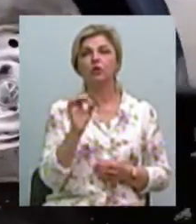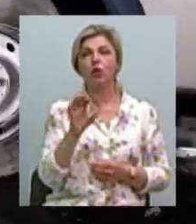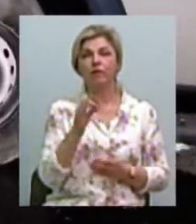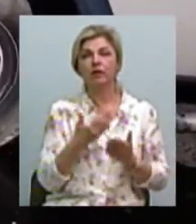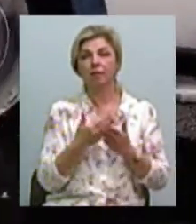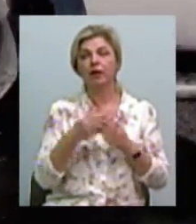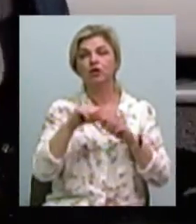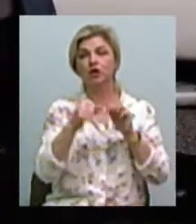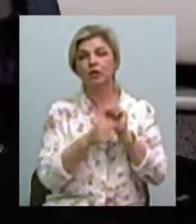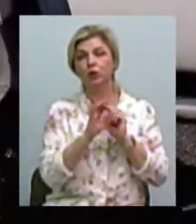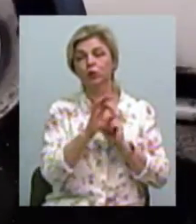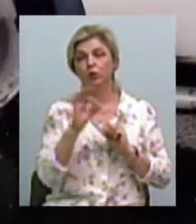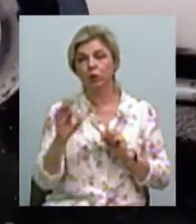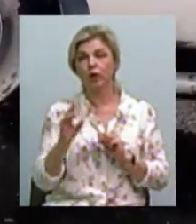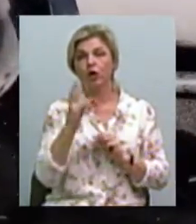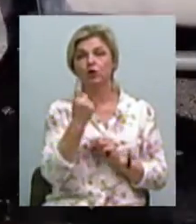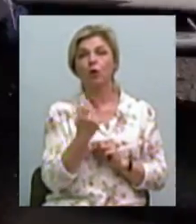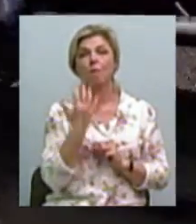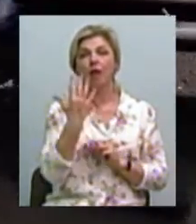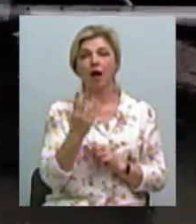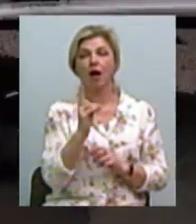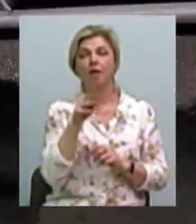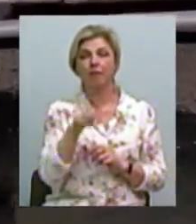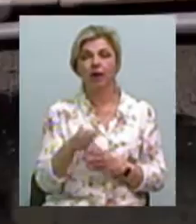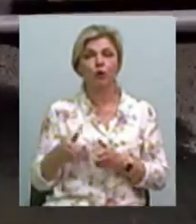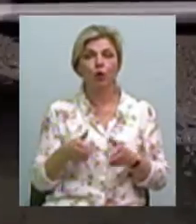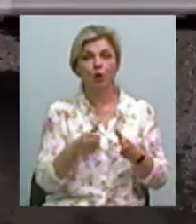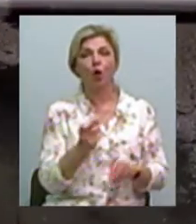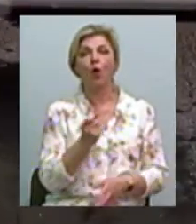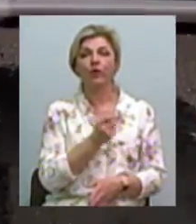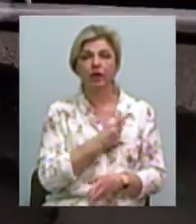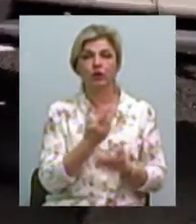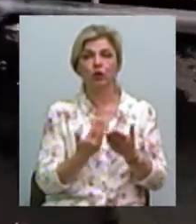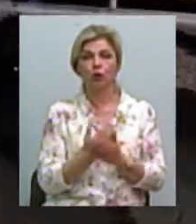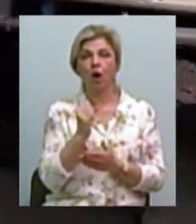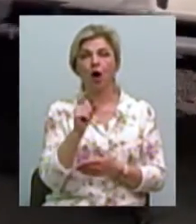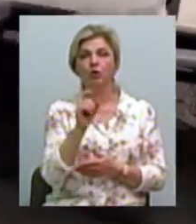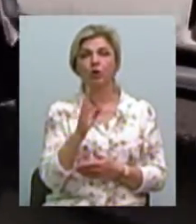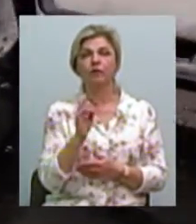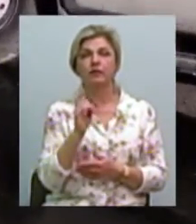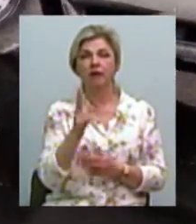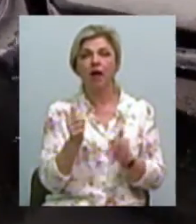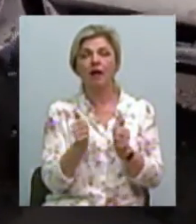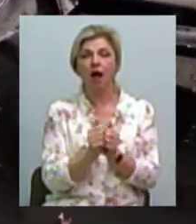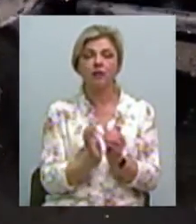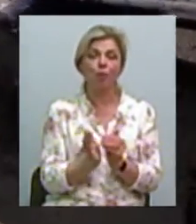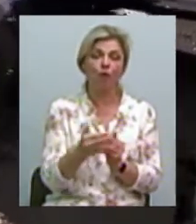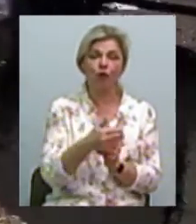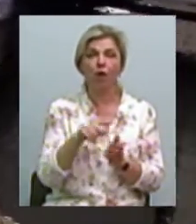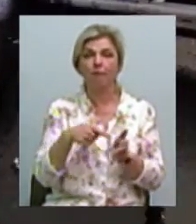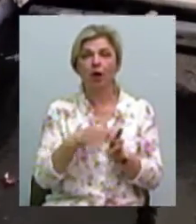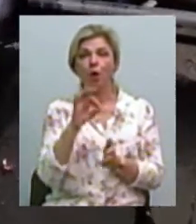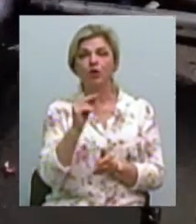близько 16:00 на 105-му кілометрі автодороги Одеса-Мелітополь-Новоазовськ поблизу повороту на місто Очаків